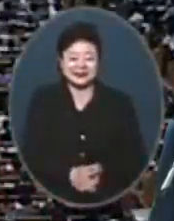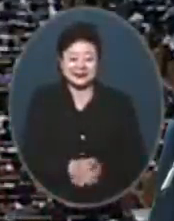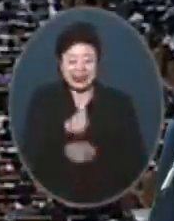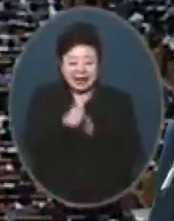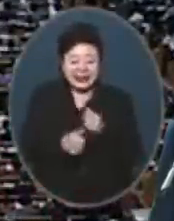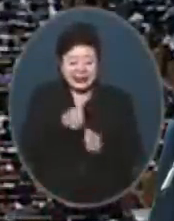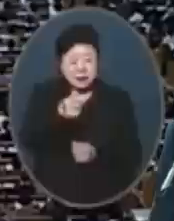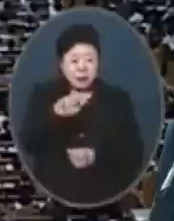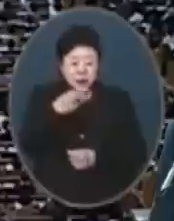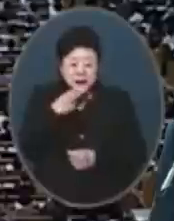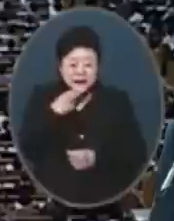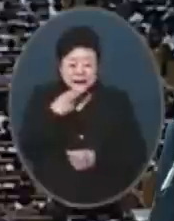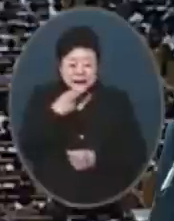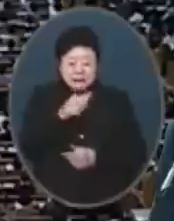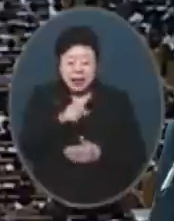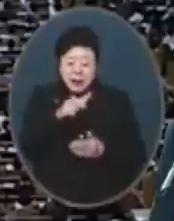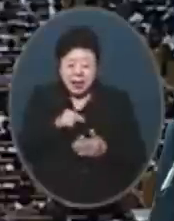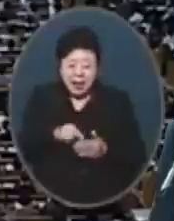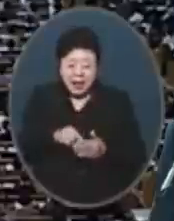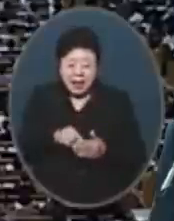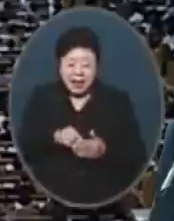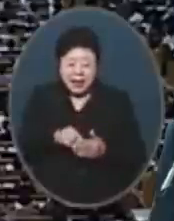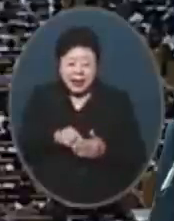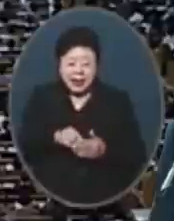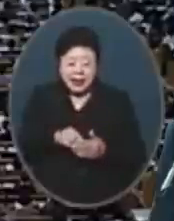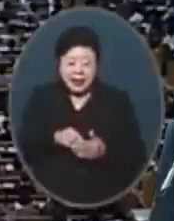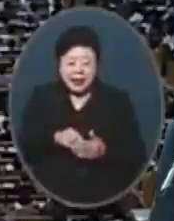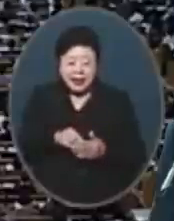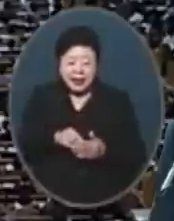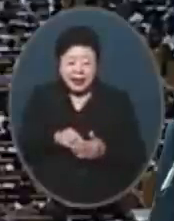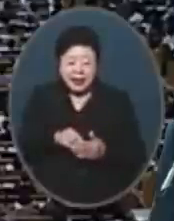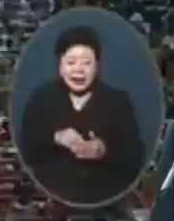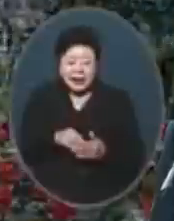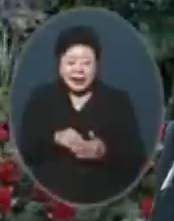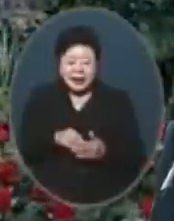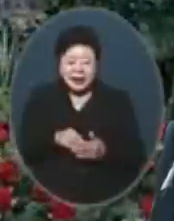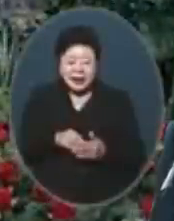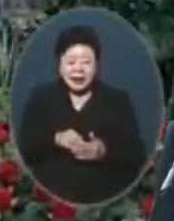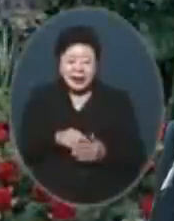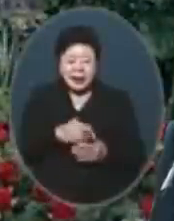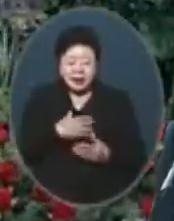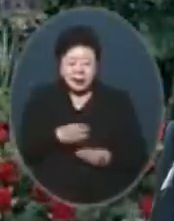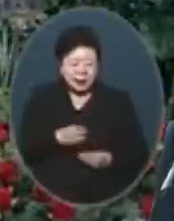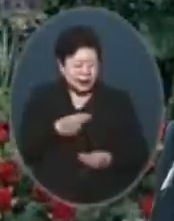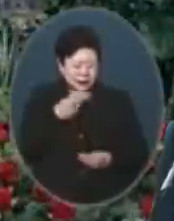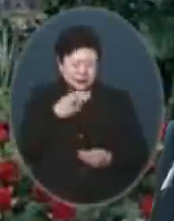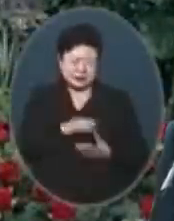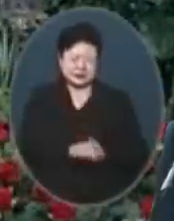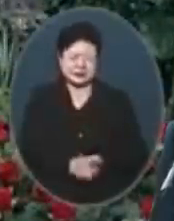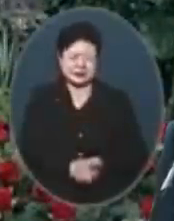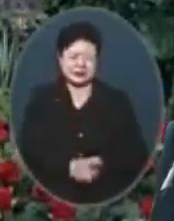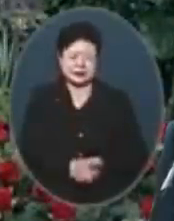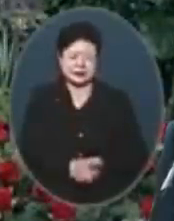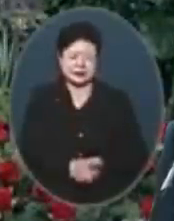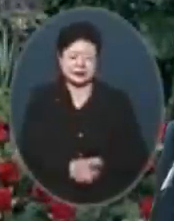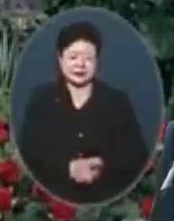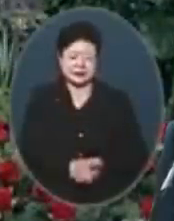하나님 없이 마음에 항우적인 평안을 가질 수가 없습니다.